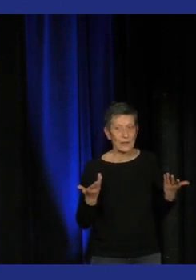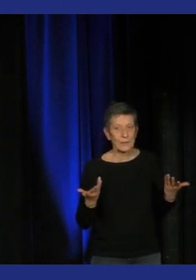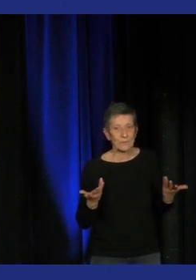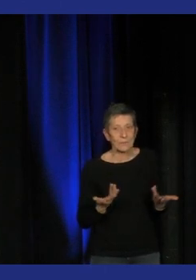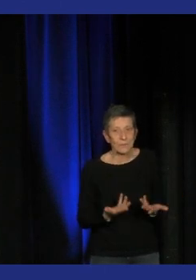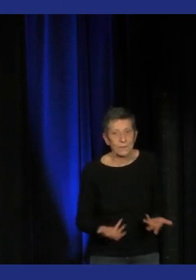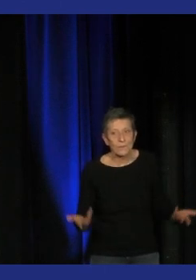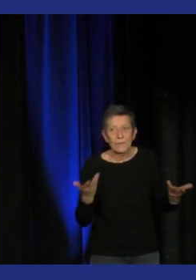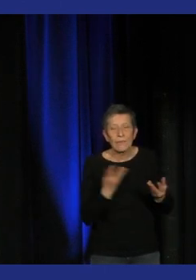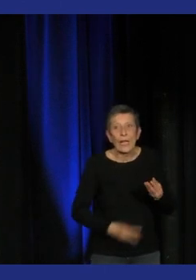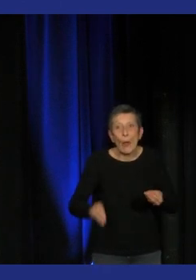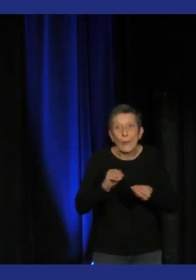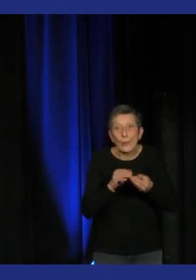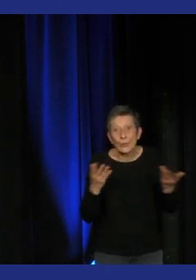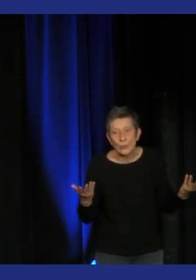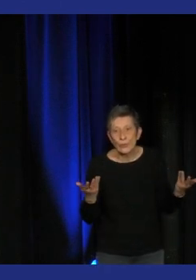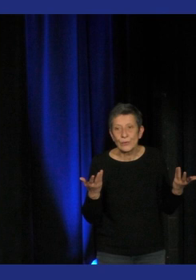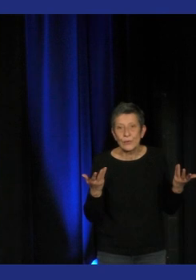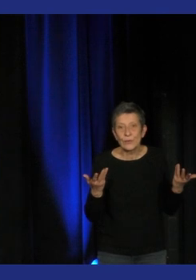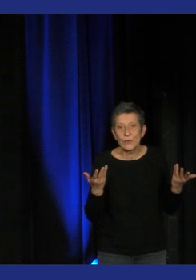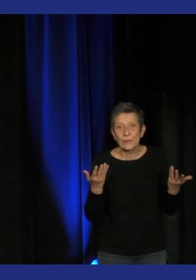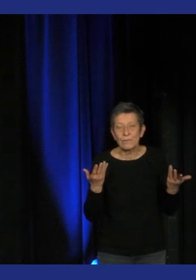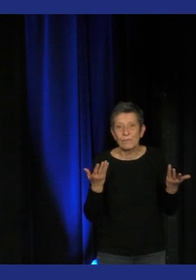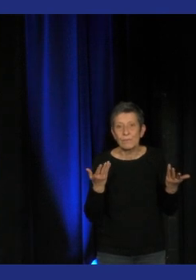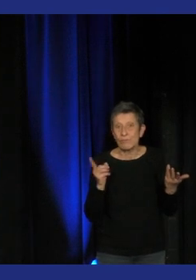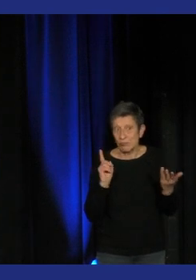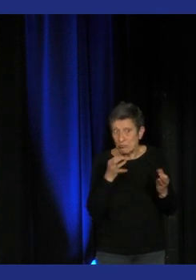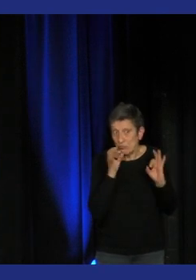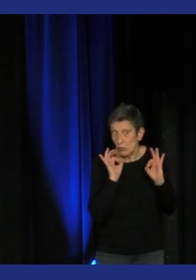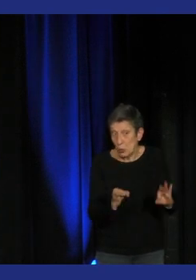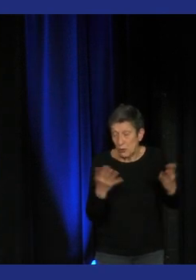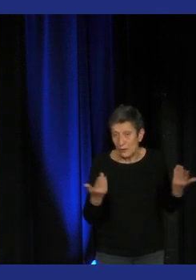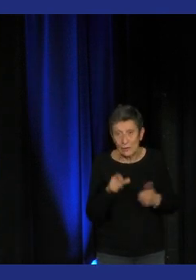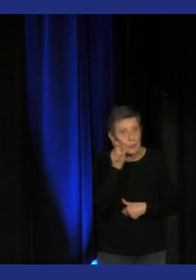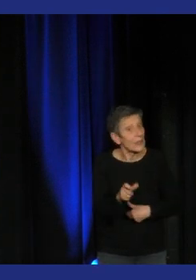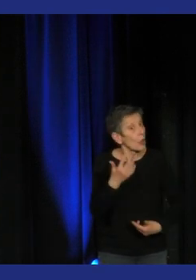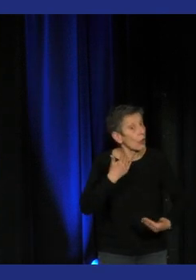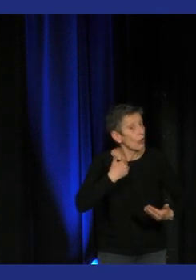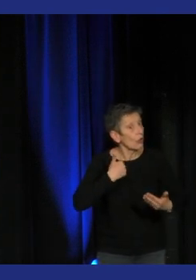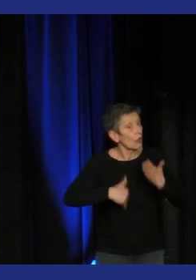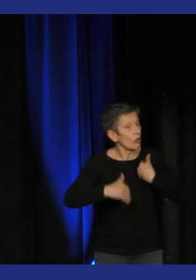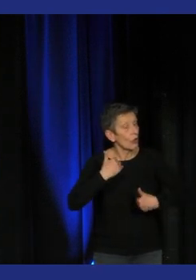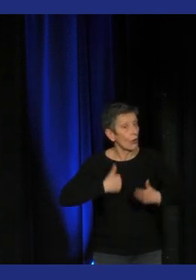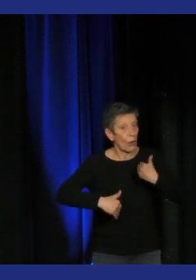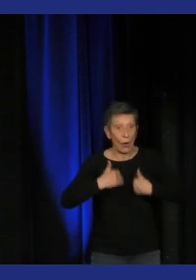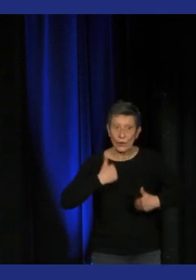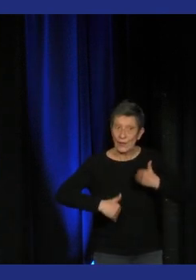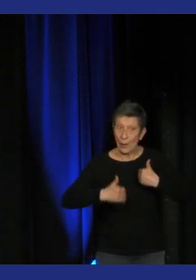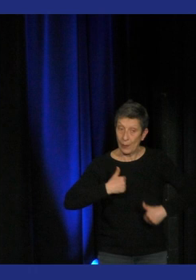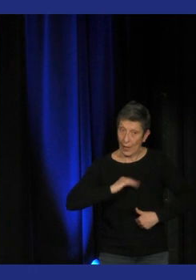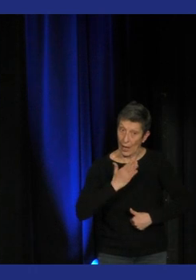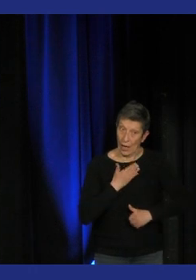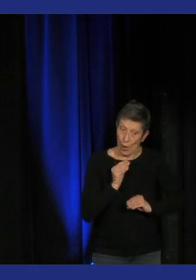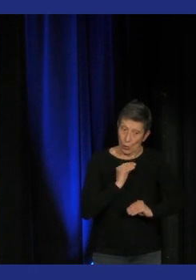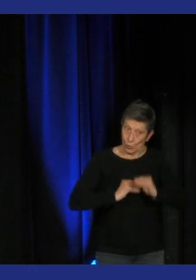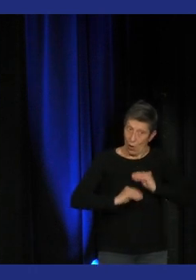Et en plus, comme vous disiez, il y a cette idée qu'une personne handicapée est réceptrice de soins, mais ne peut